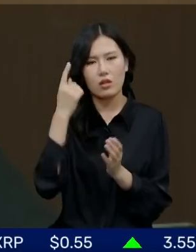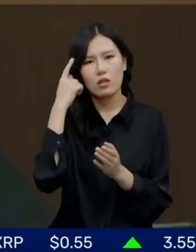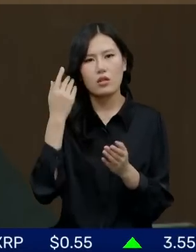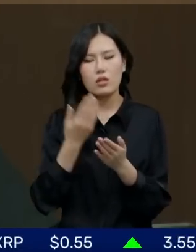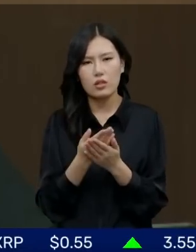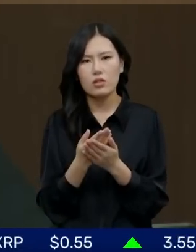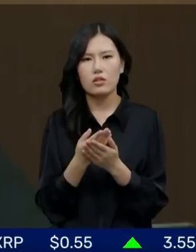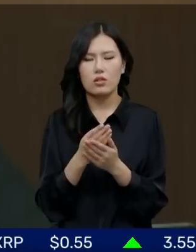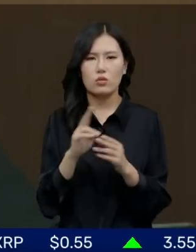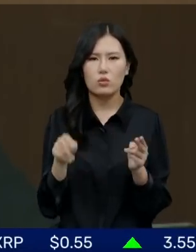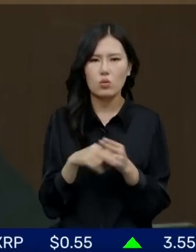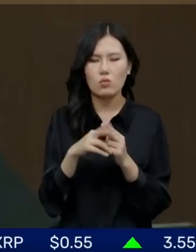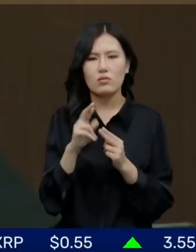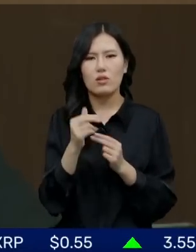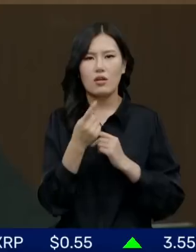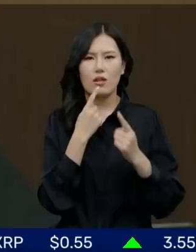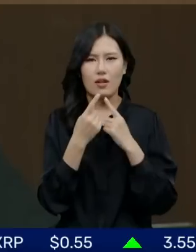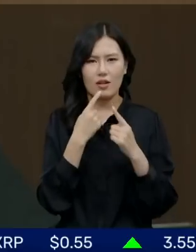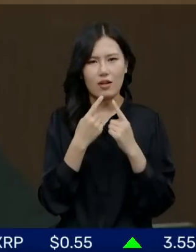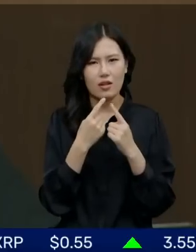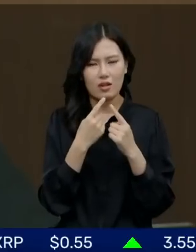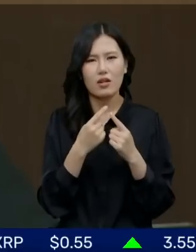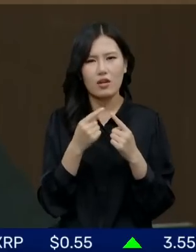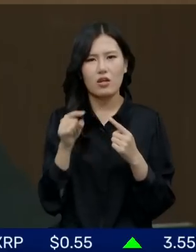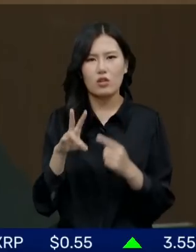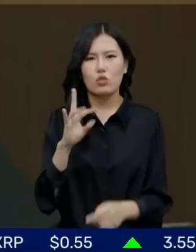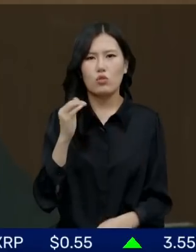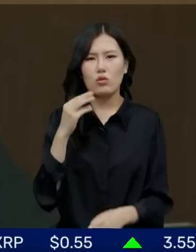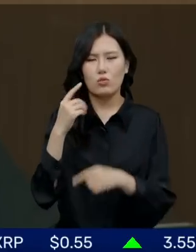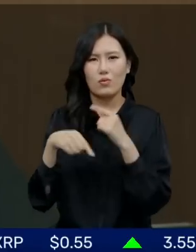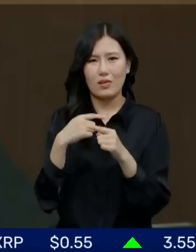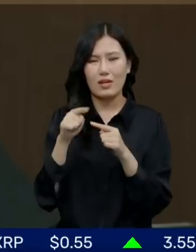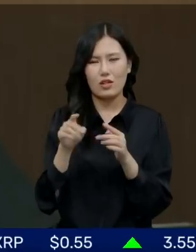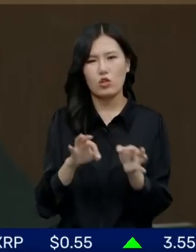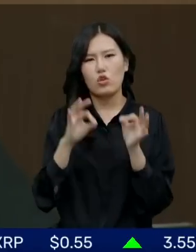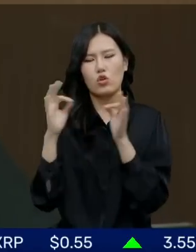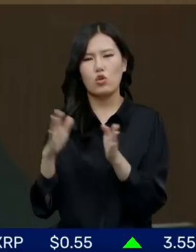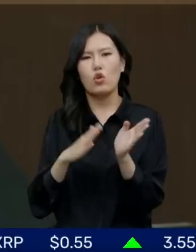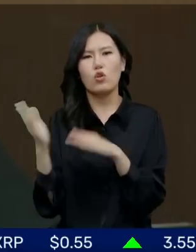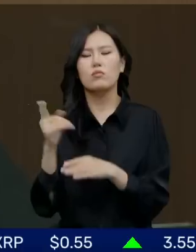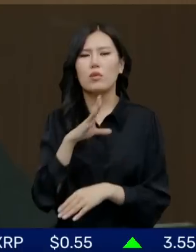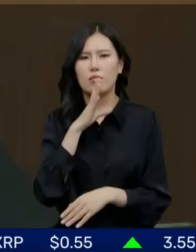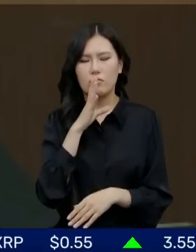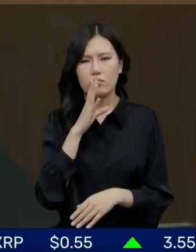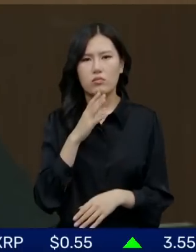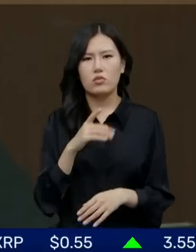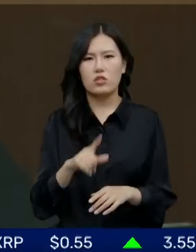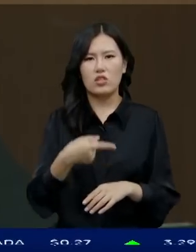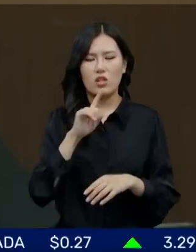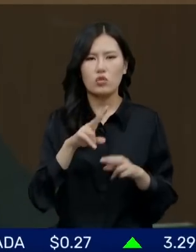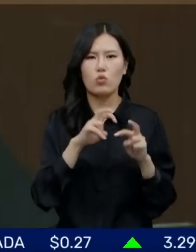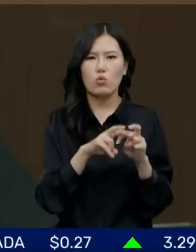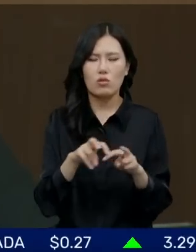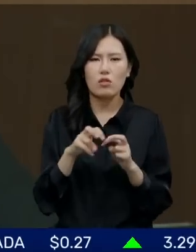одоо хийх асуудлыг хойшлуулах зорилготой байна. Энэ асуудал дээр ажлын хэсгийн санал дүгнэлт болоод холбогдох тооцоо судалгаа одоогийн